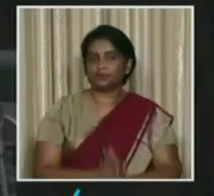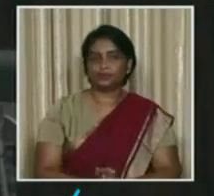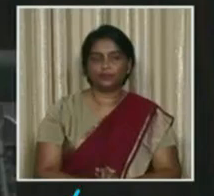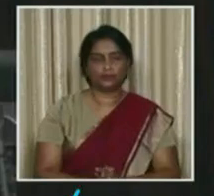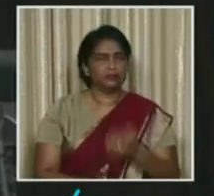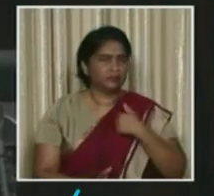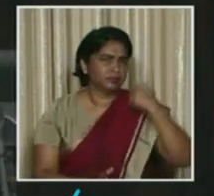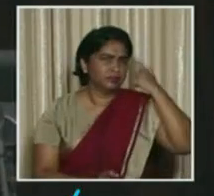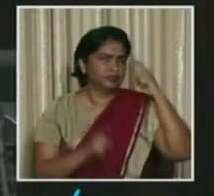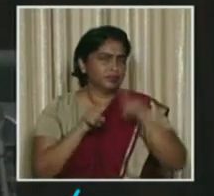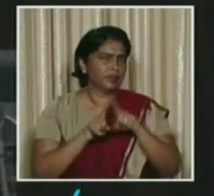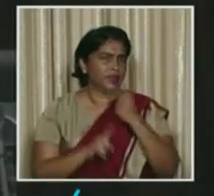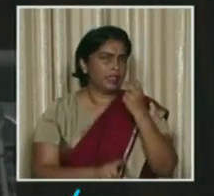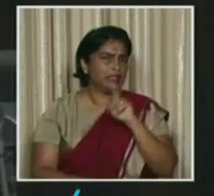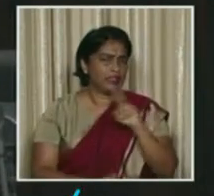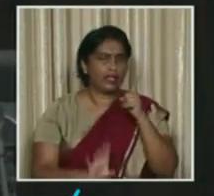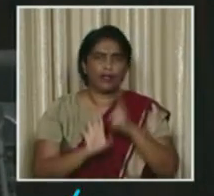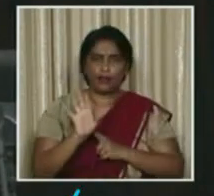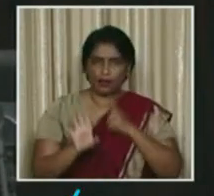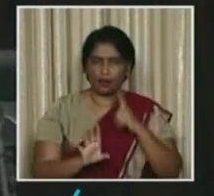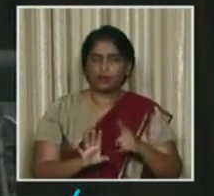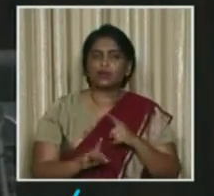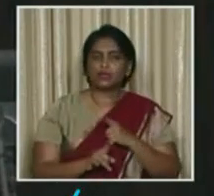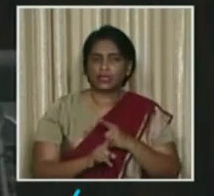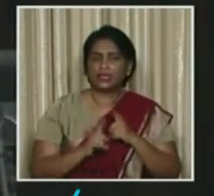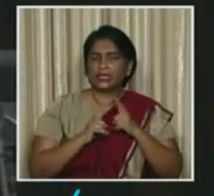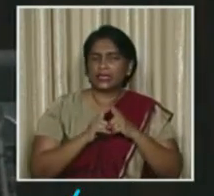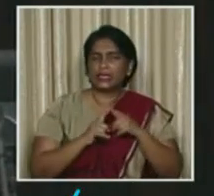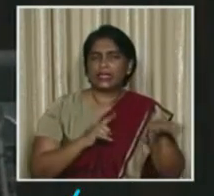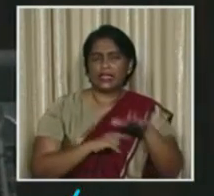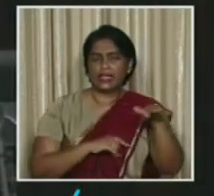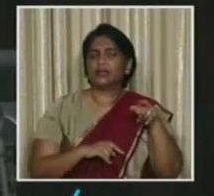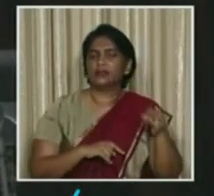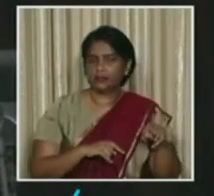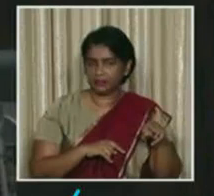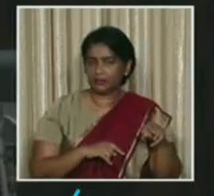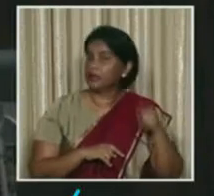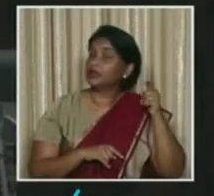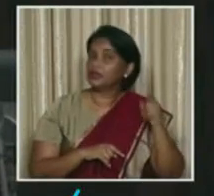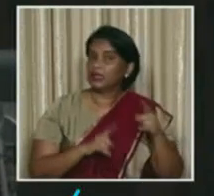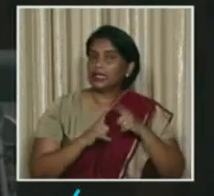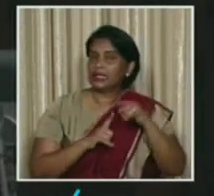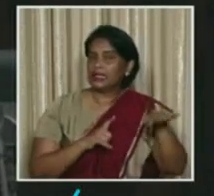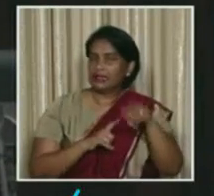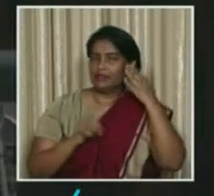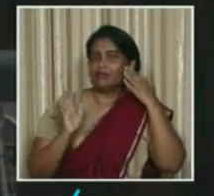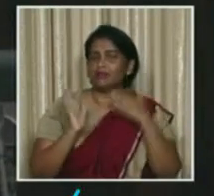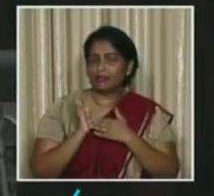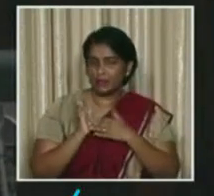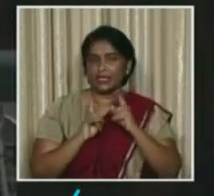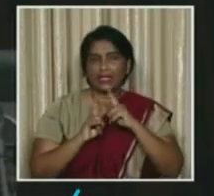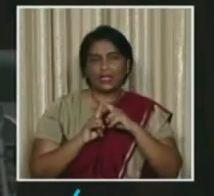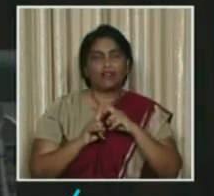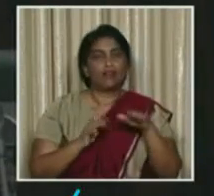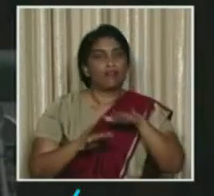කියලා. මට මතක විදිහට 2010 වර්ෂයේදී තමයි මේ ඊලෑන් ව්‍යාපෘතිය පටන් ගත්තේ. ඒ ඊලෑන් ව්‍යාපෘතිය යටතේ